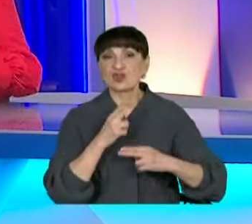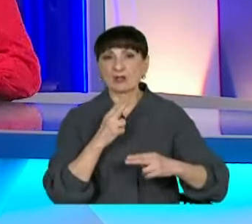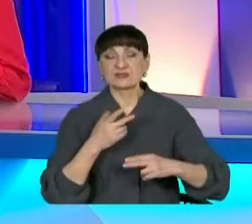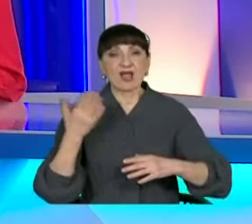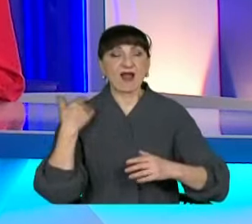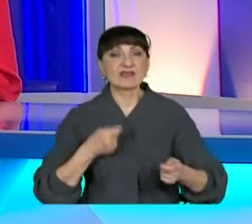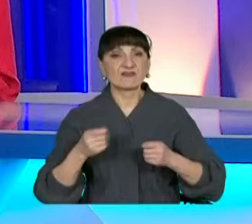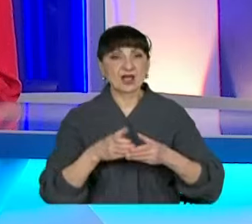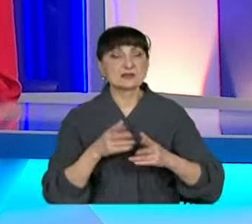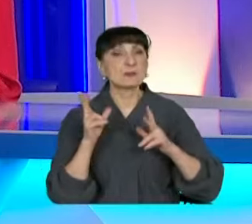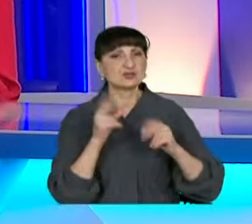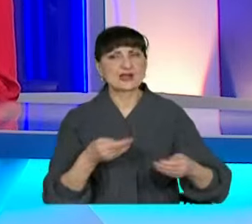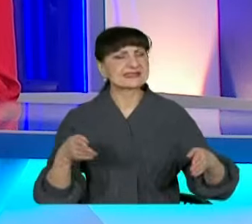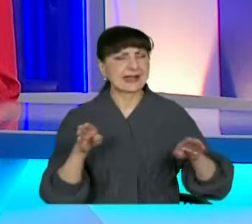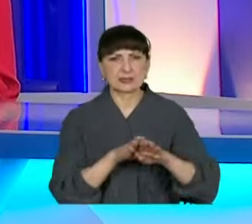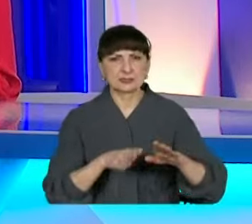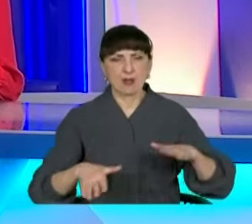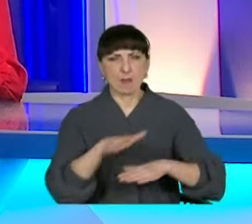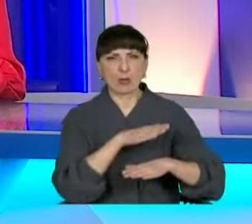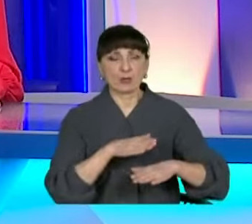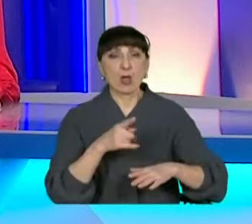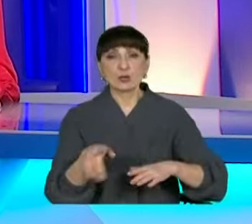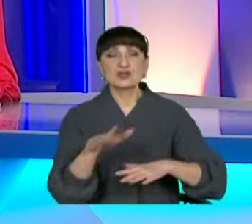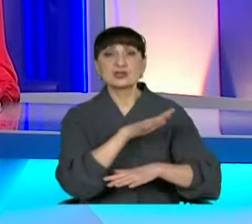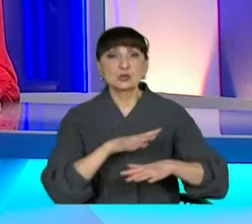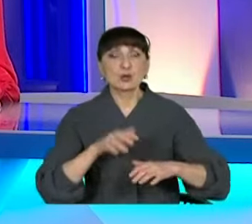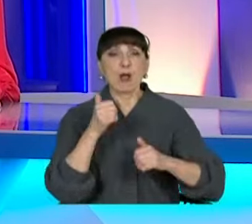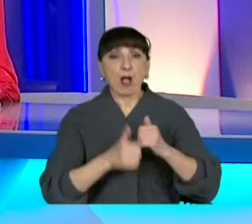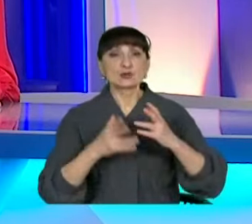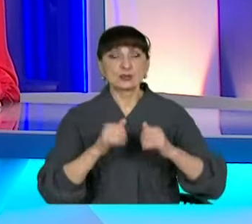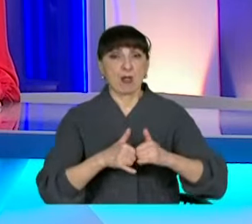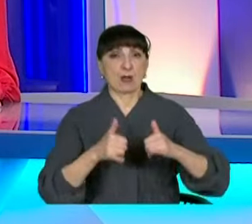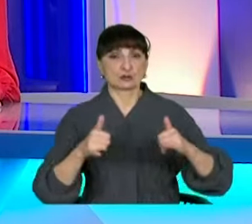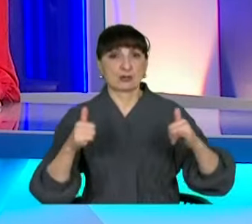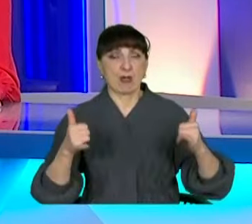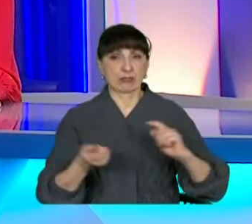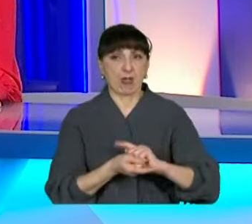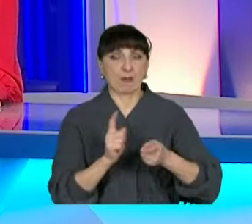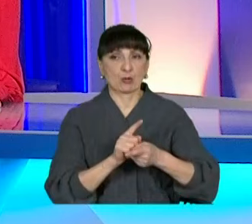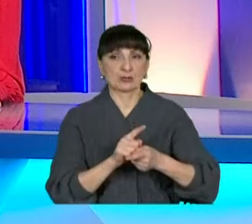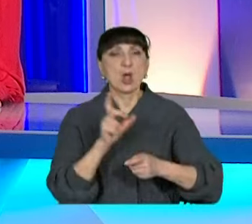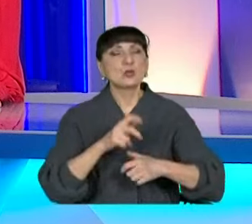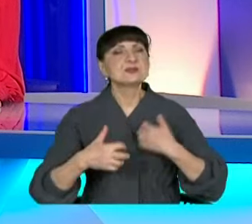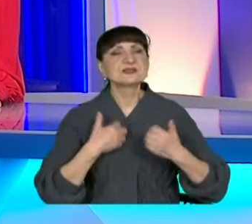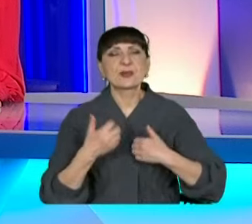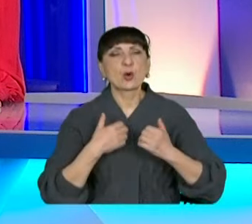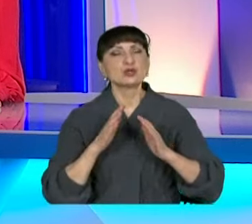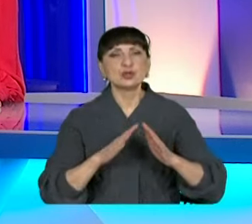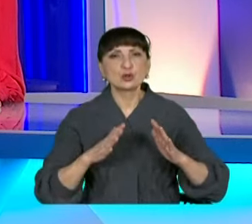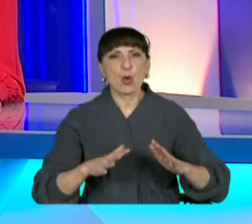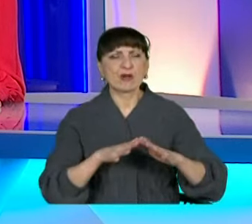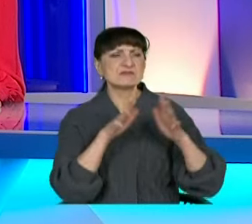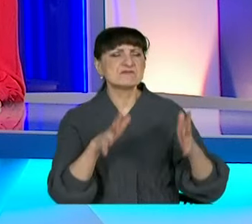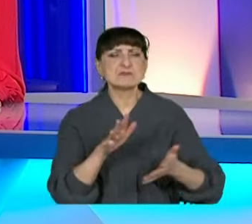ранее власти обещали закрыть объект, но его территория с каждым днем только расширяется. Но беспокоит людей не только горы